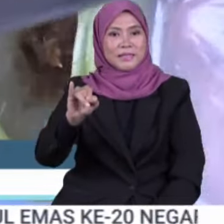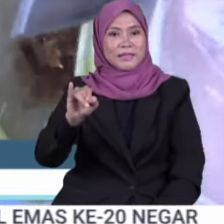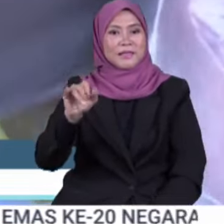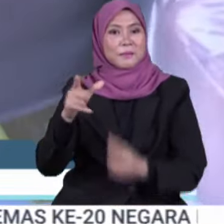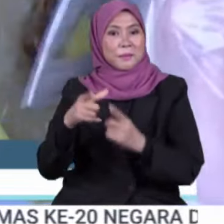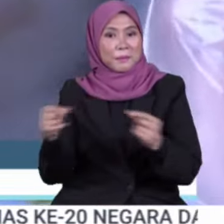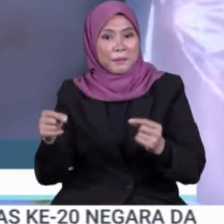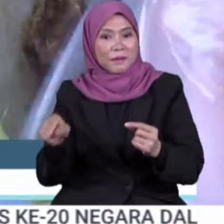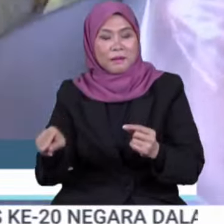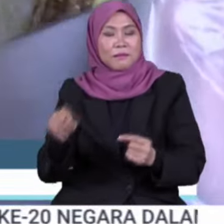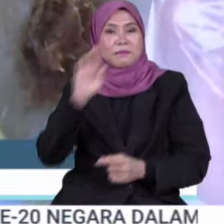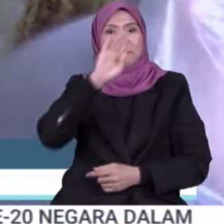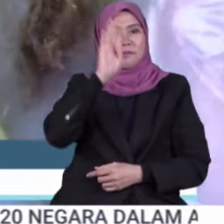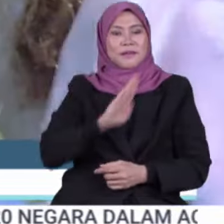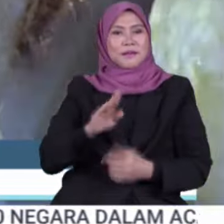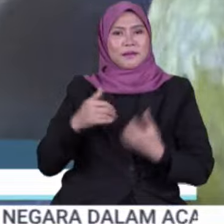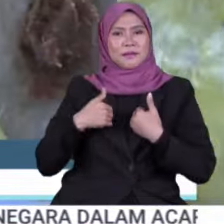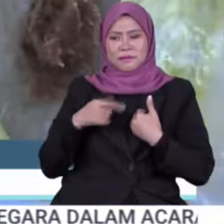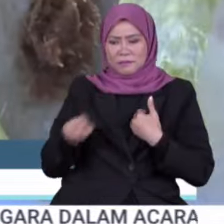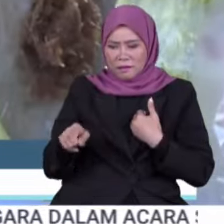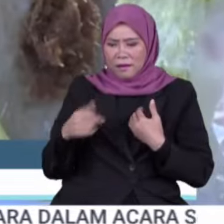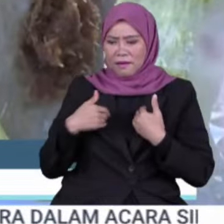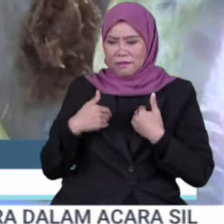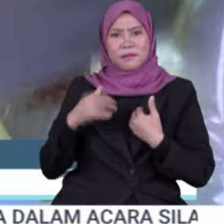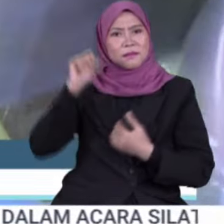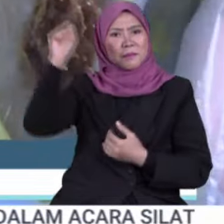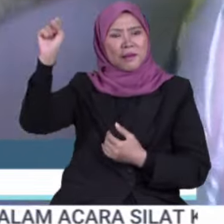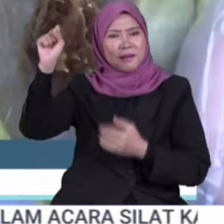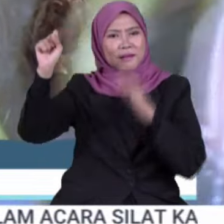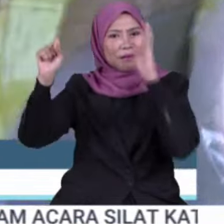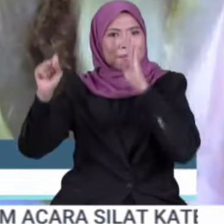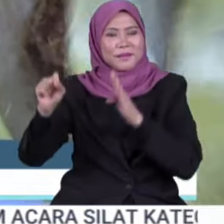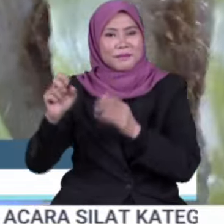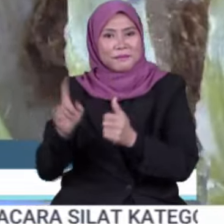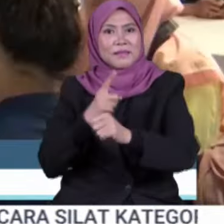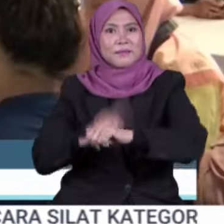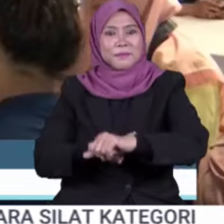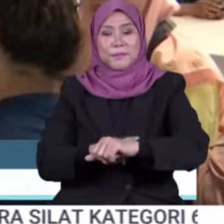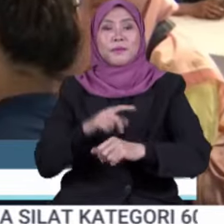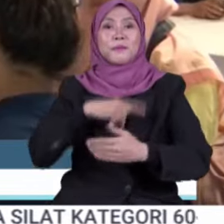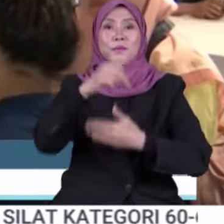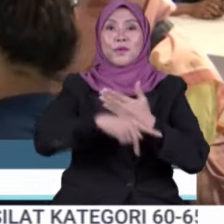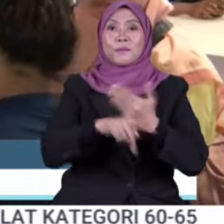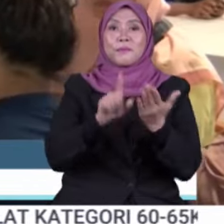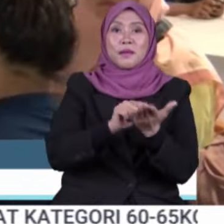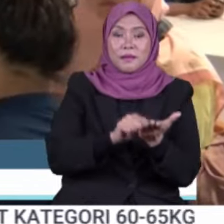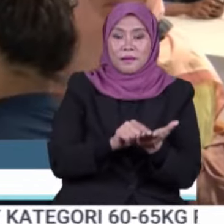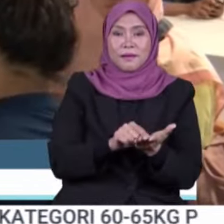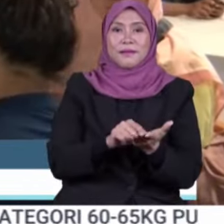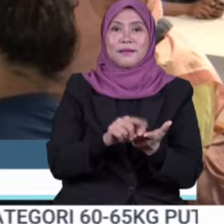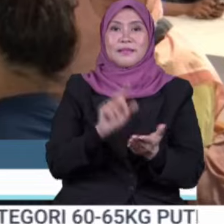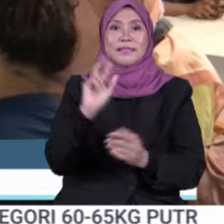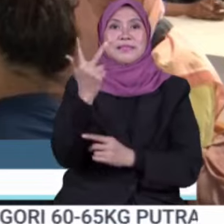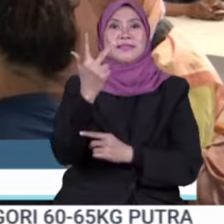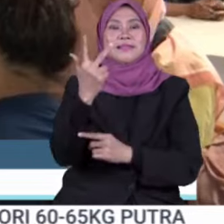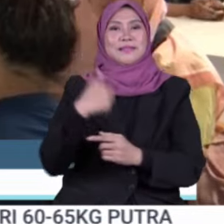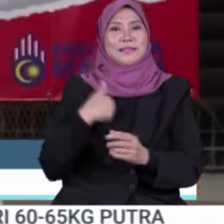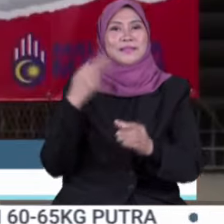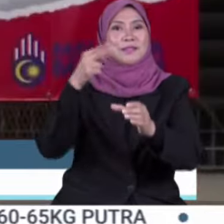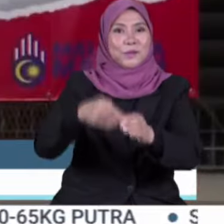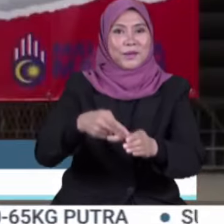memang tidak pernah lagi saya nampak ada di Sabah. Jadi walaupun actually program Kembara Media ini Kembara Media ketiga saya